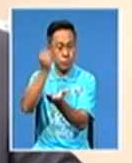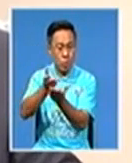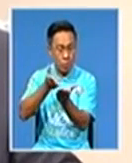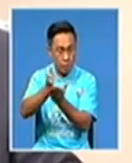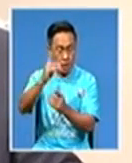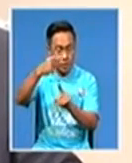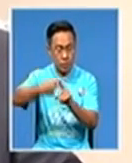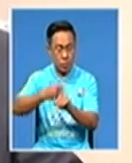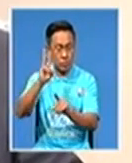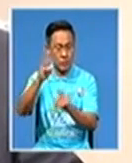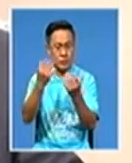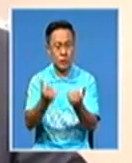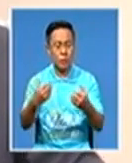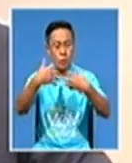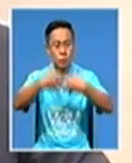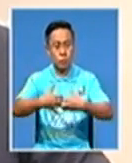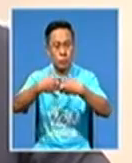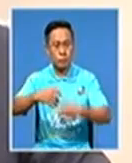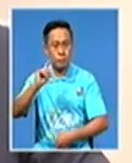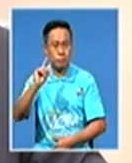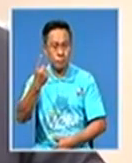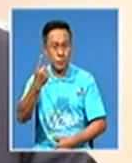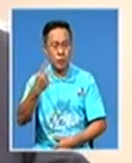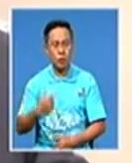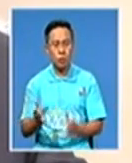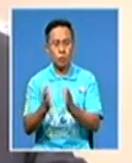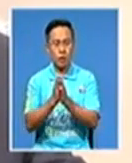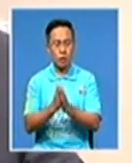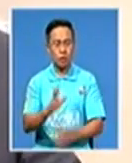ใน6เดือนแรกเนี่ยเป็นอุตสาหกรรมใหม่ๆซะประมาณ